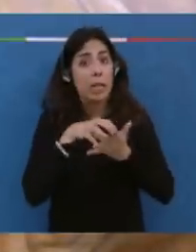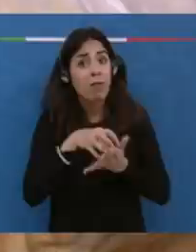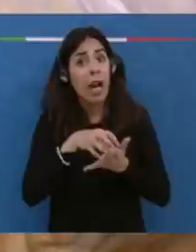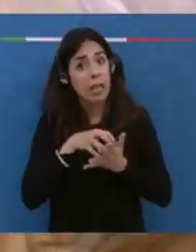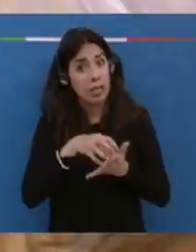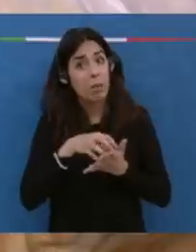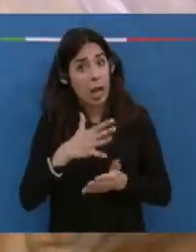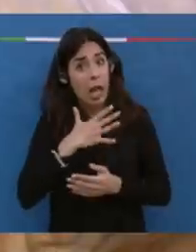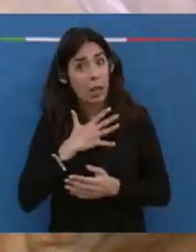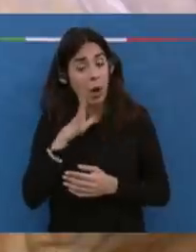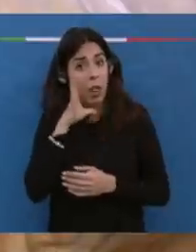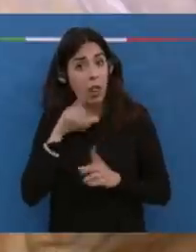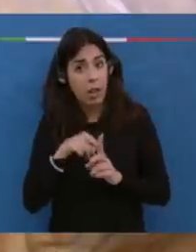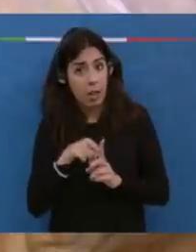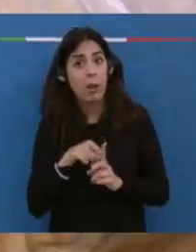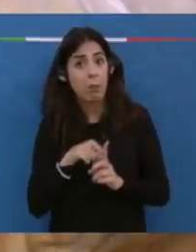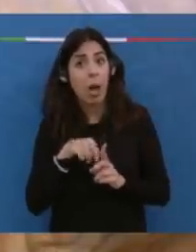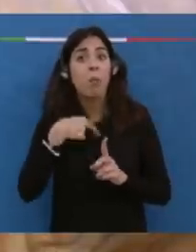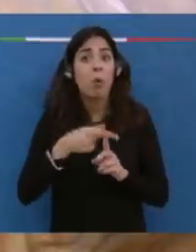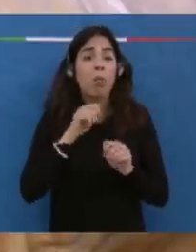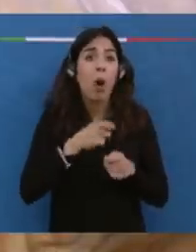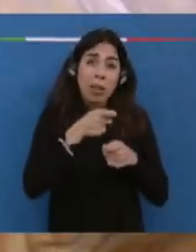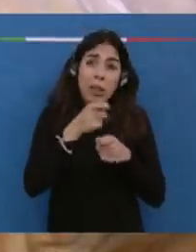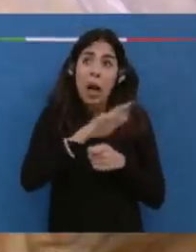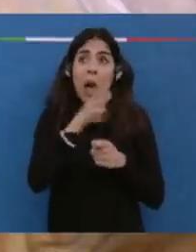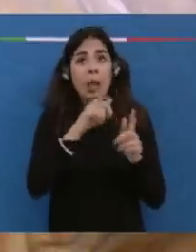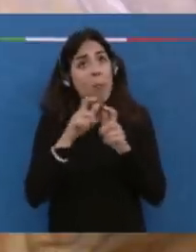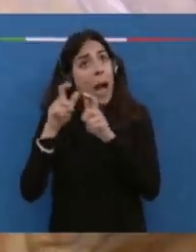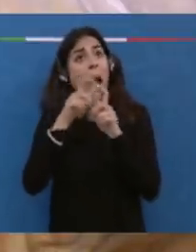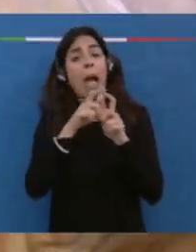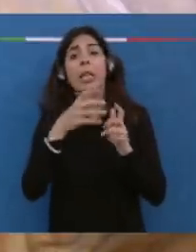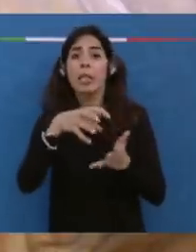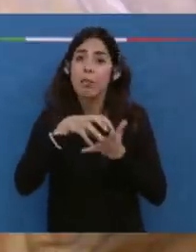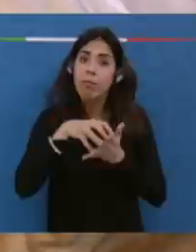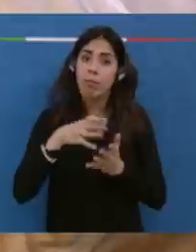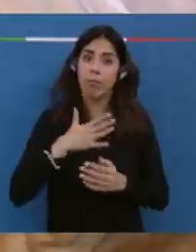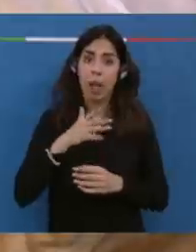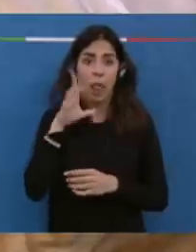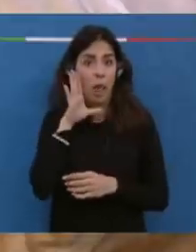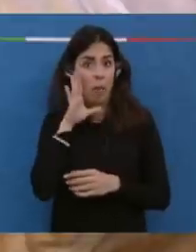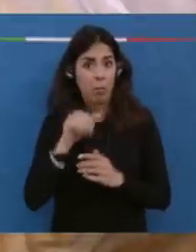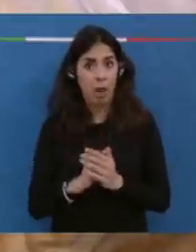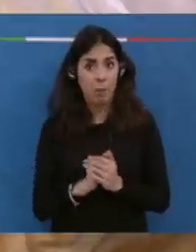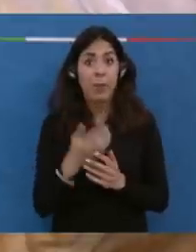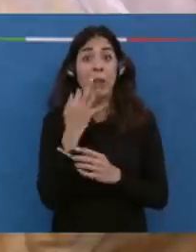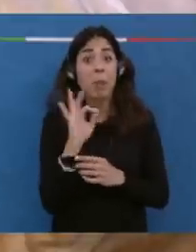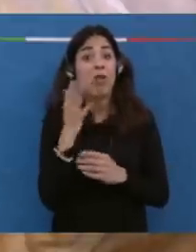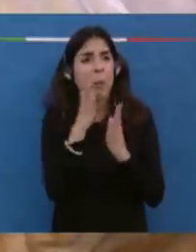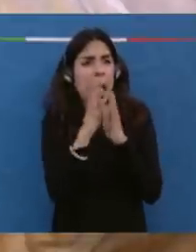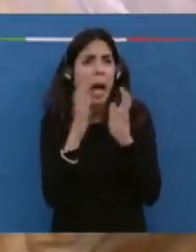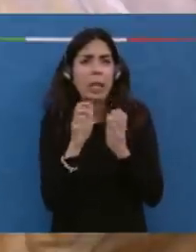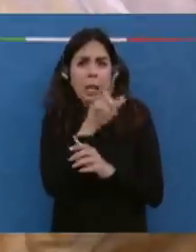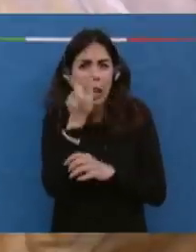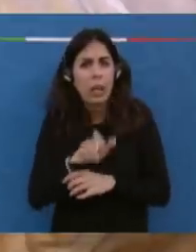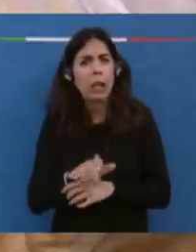investimenti in libia e specialmente le aziende italiane sono le più importanti